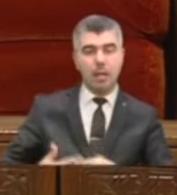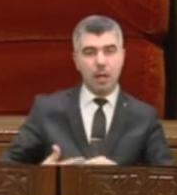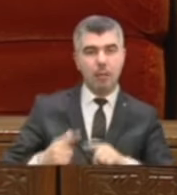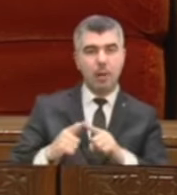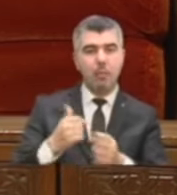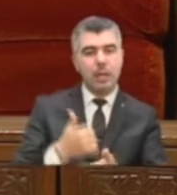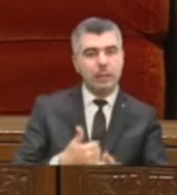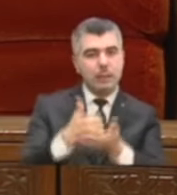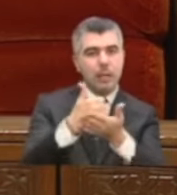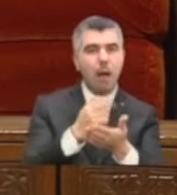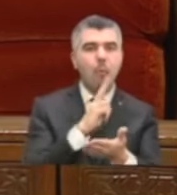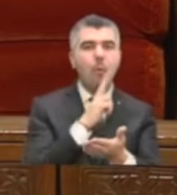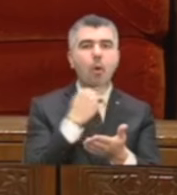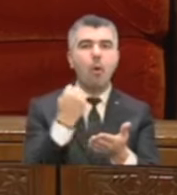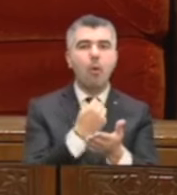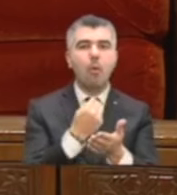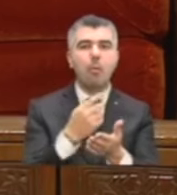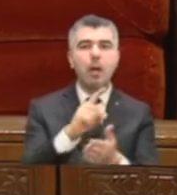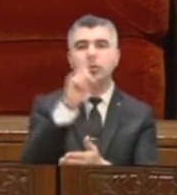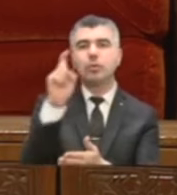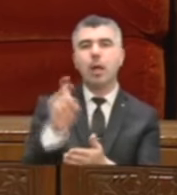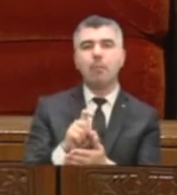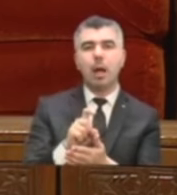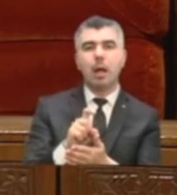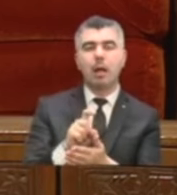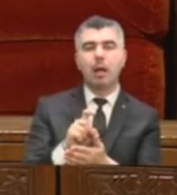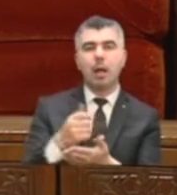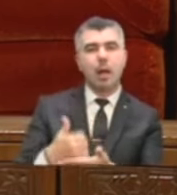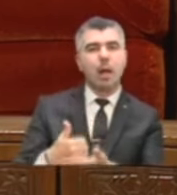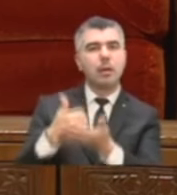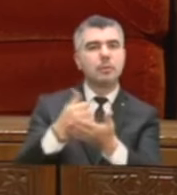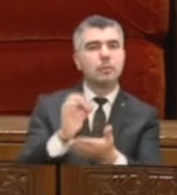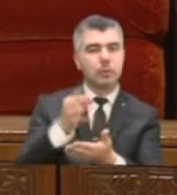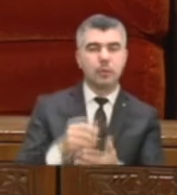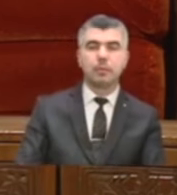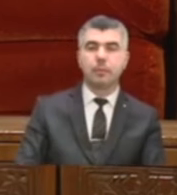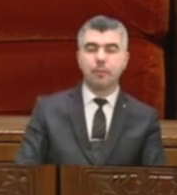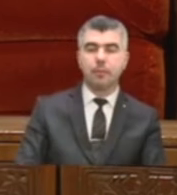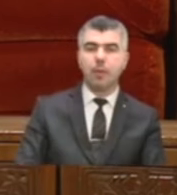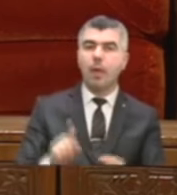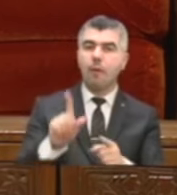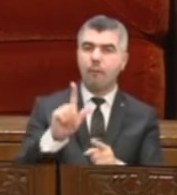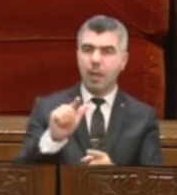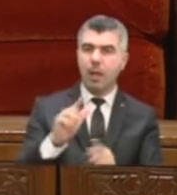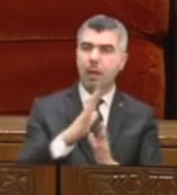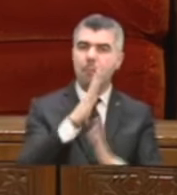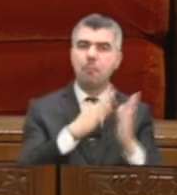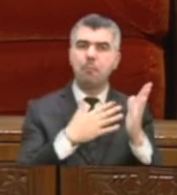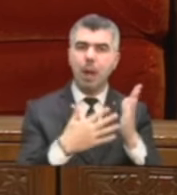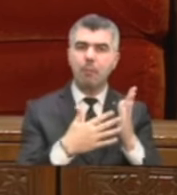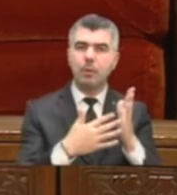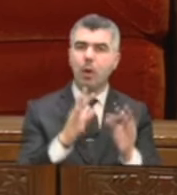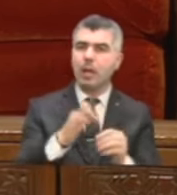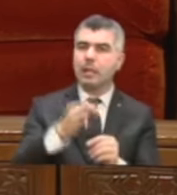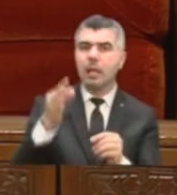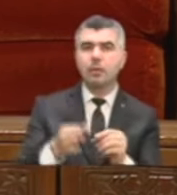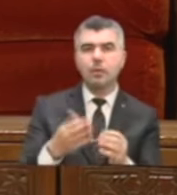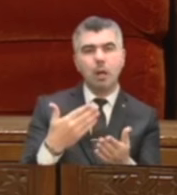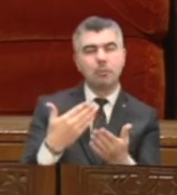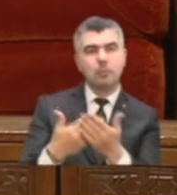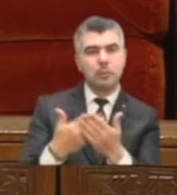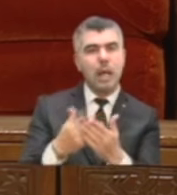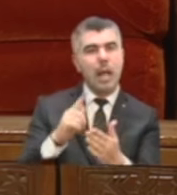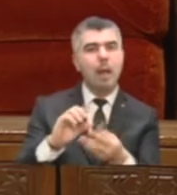الحكومة لجماعات الترابية من أجل تدبير مندمج لهذا القطاع، ومكن هذا البرنامج باش يحقق مجموعة من الإنجازات، ولكن كانوا